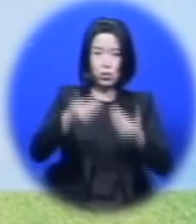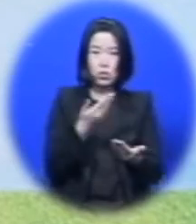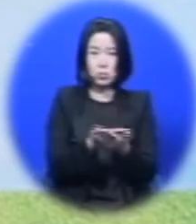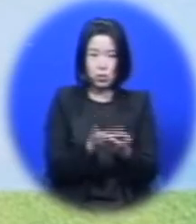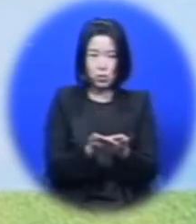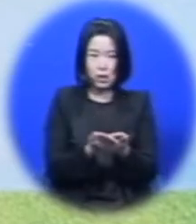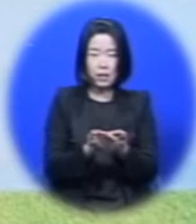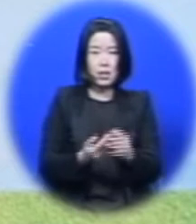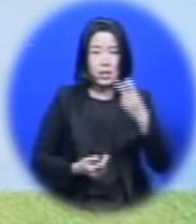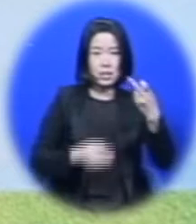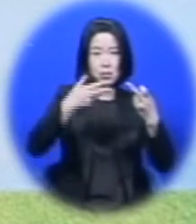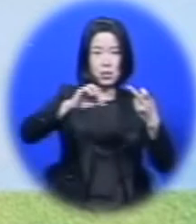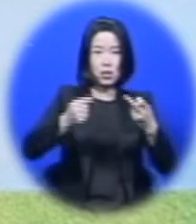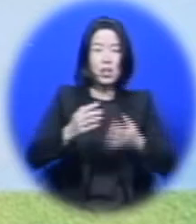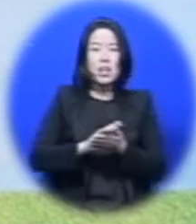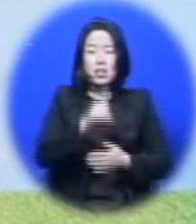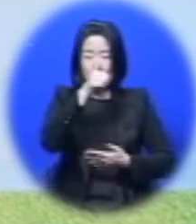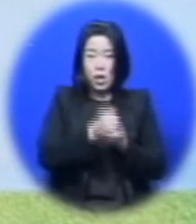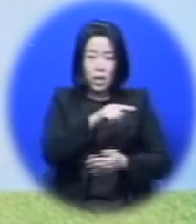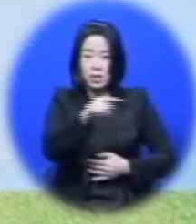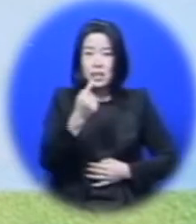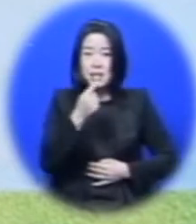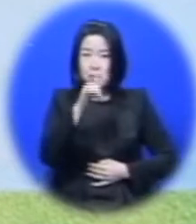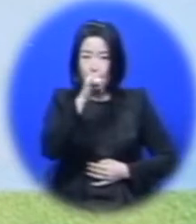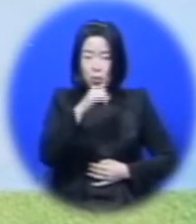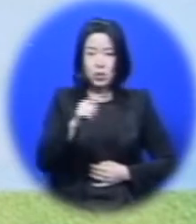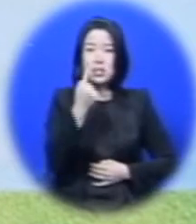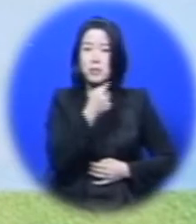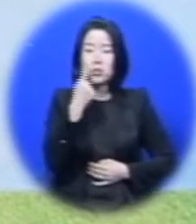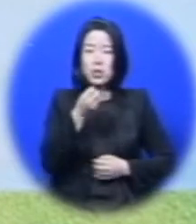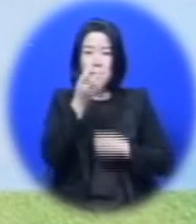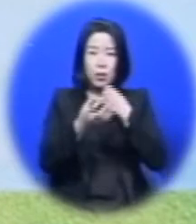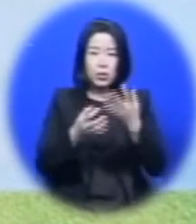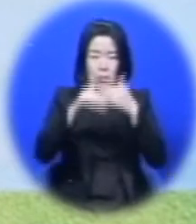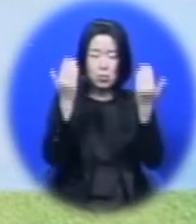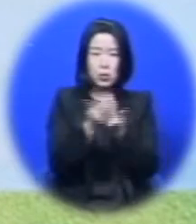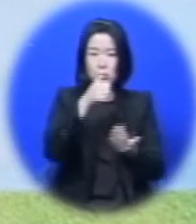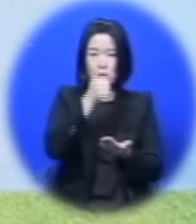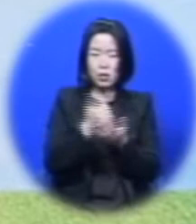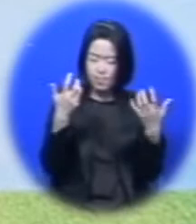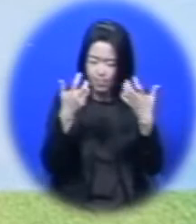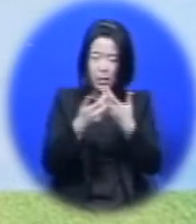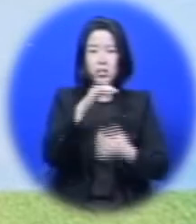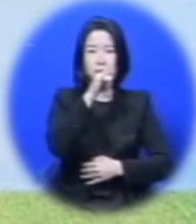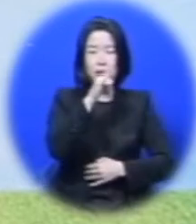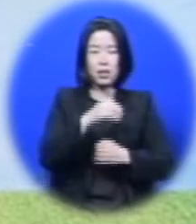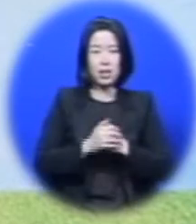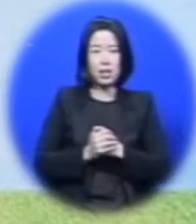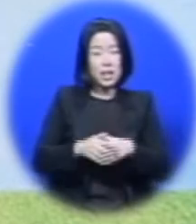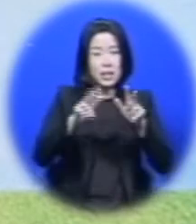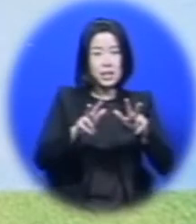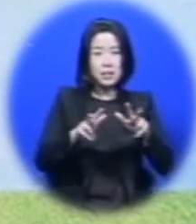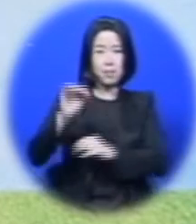주십시오. 12절에 죄가 그들의 입에 있고 그들의 입술에서 나오는 말은 모두 죄로 가득 찼습니다.